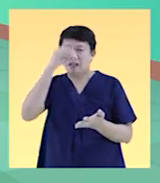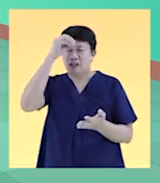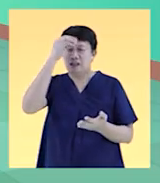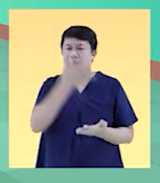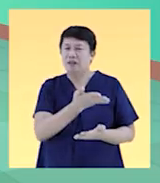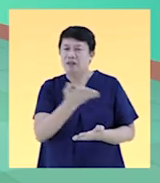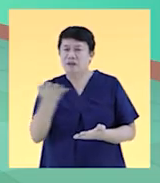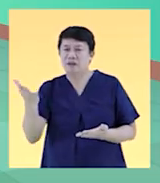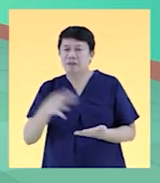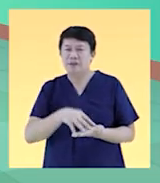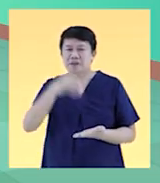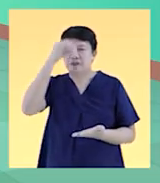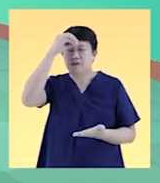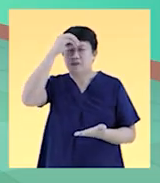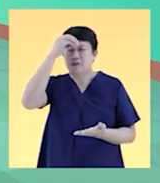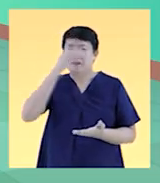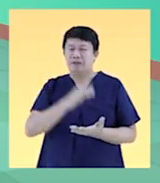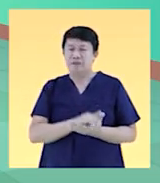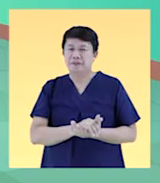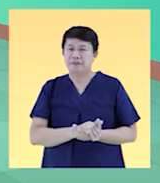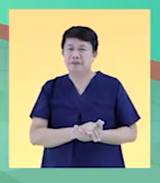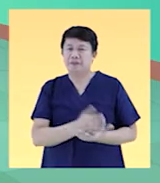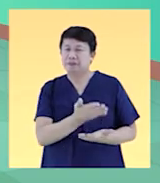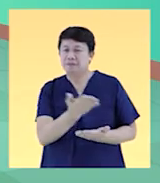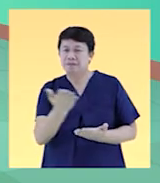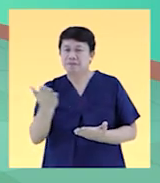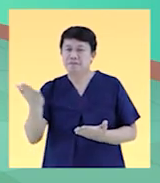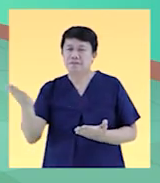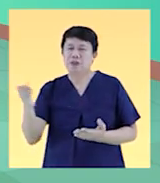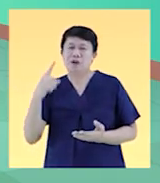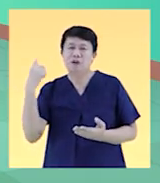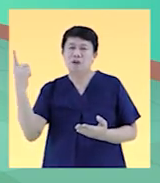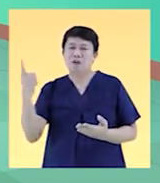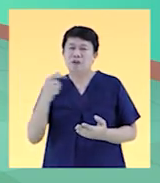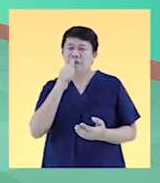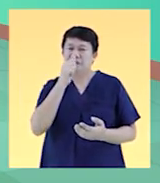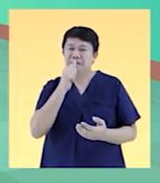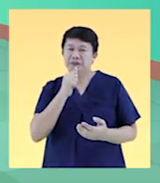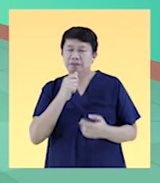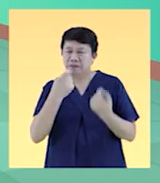iyong matututunan. Kaya kayo, laging magpursige ha?